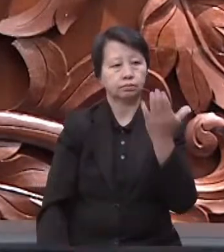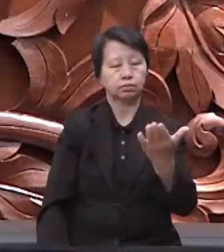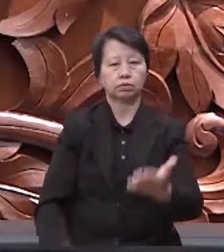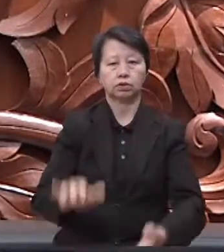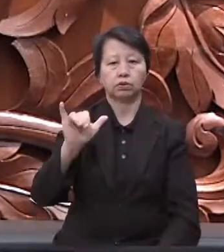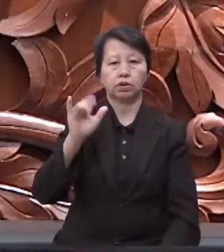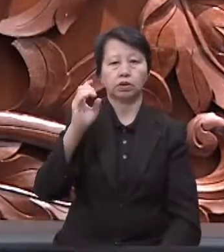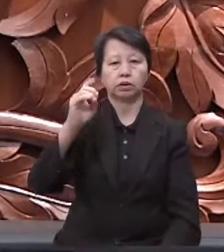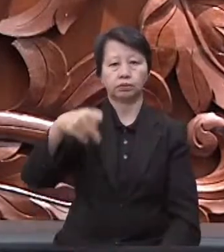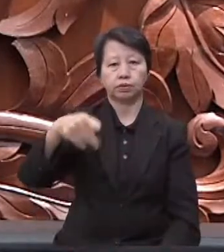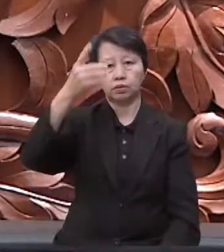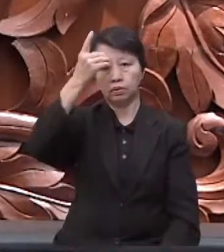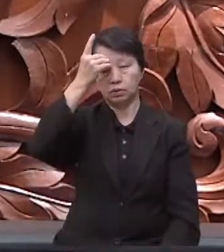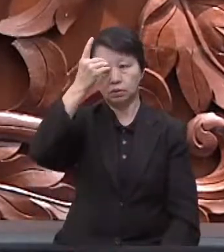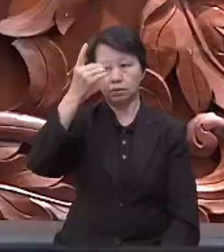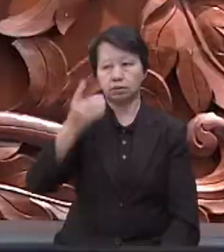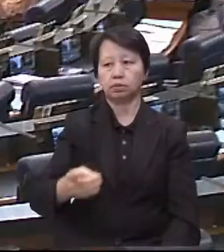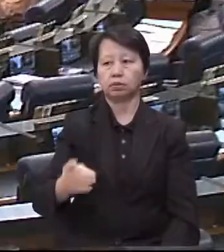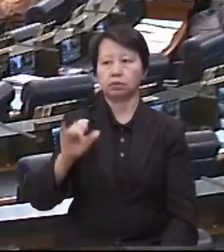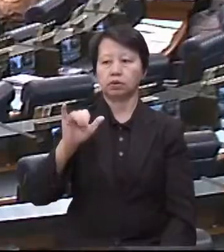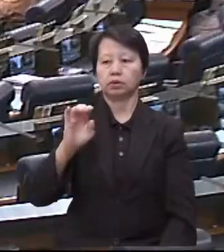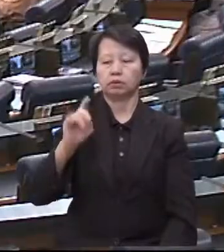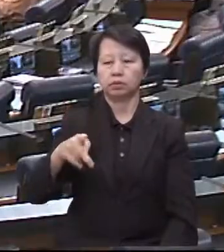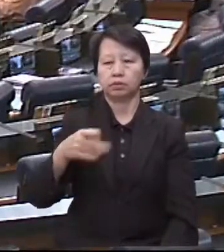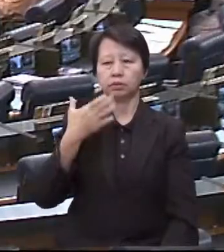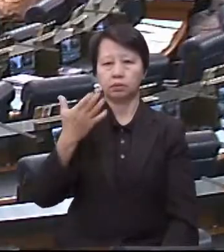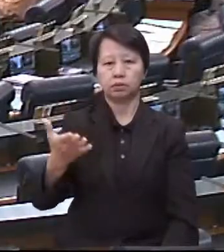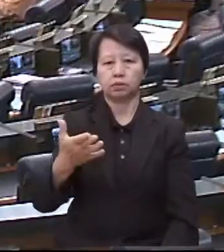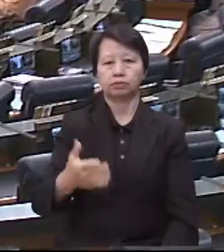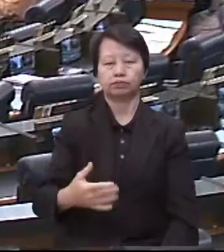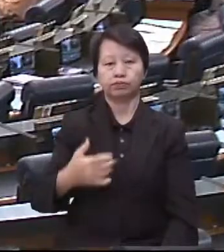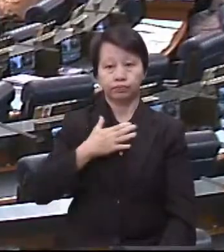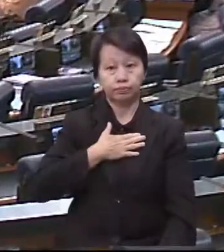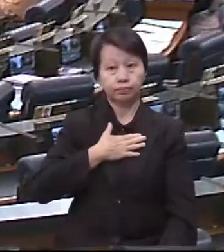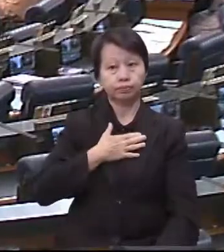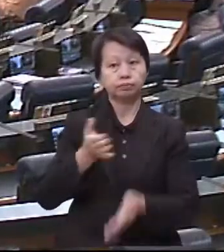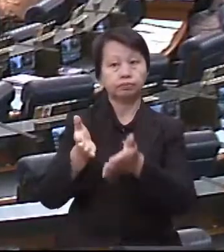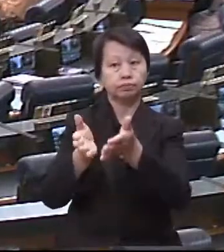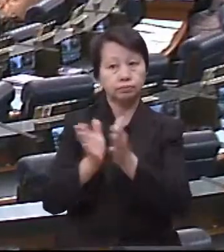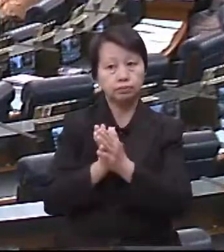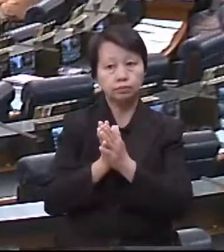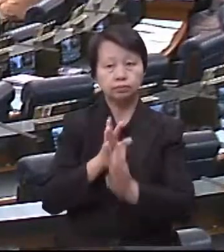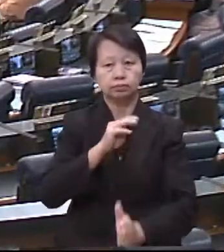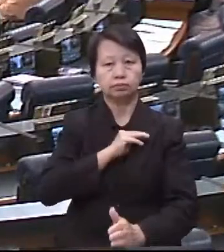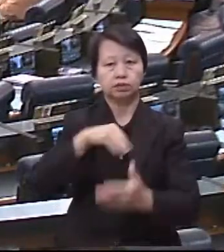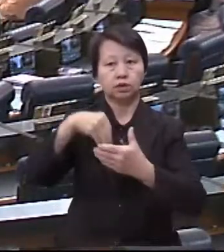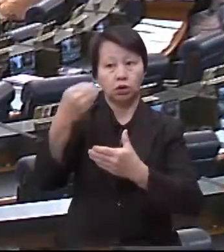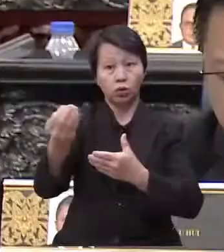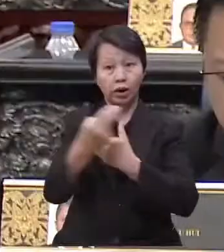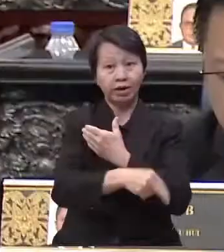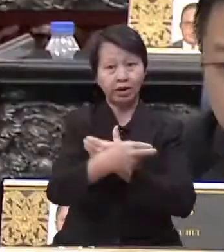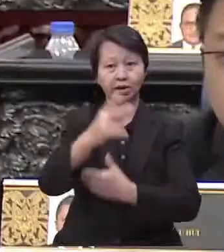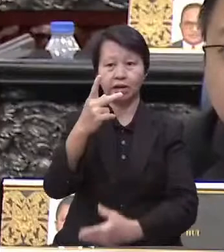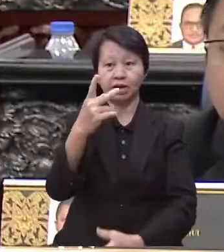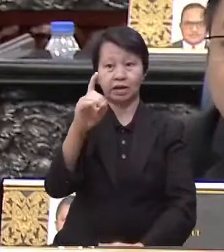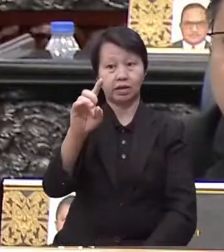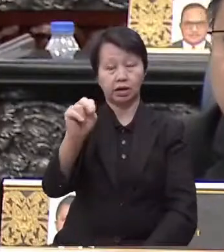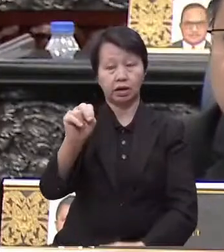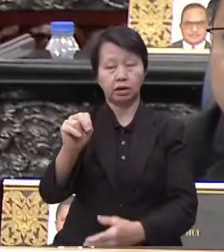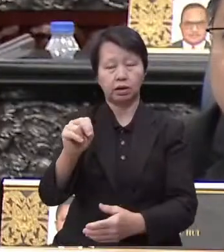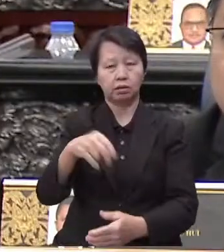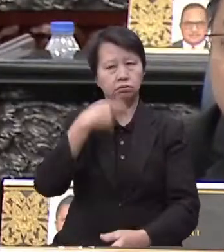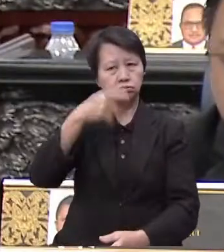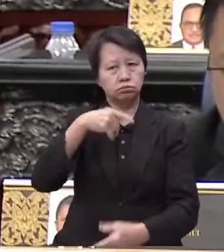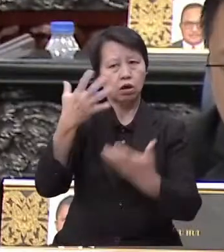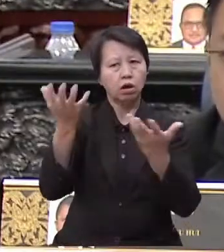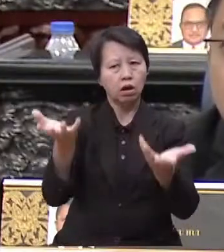Berhormat Datuk Yang Dipertua. Bakri minta Menteri Luar Negeri menyatakan